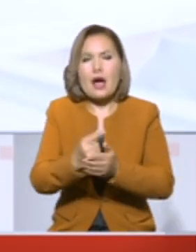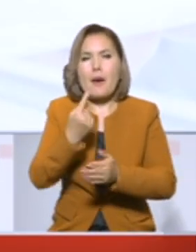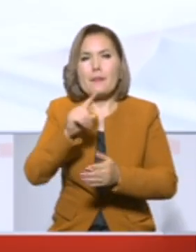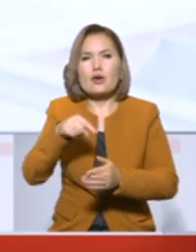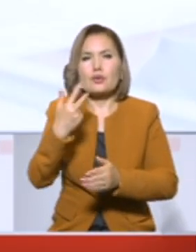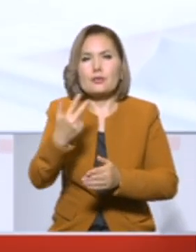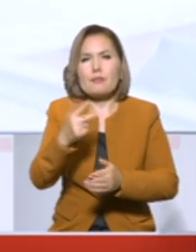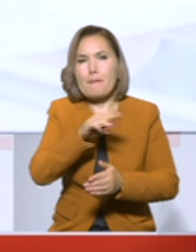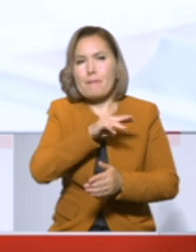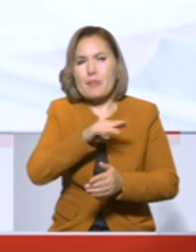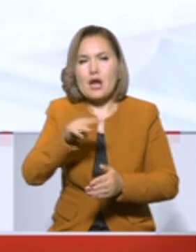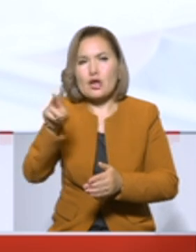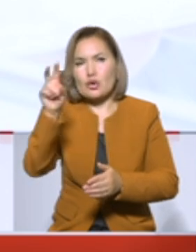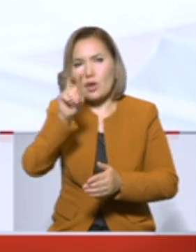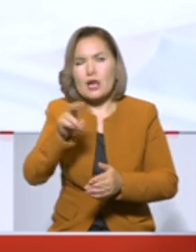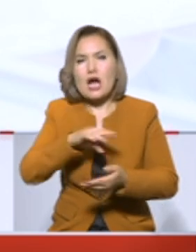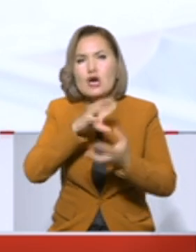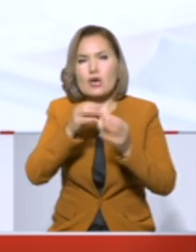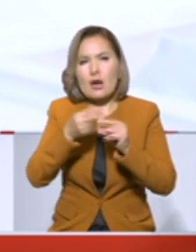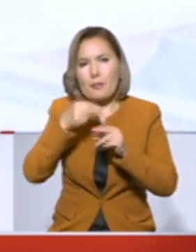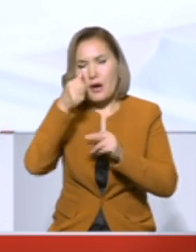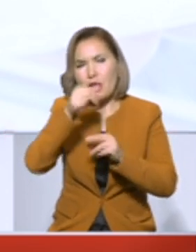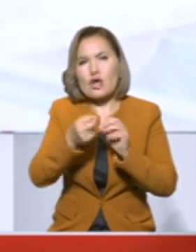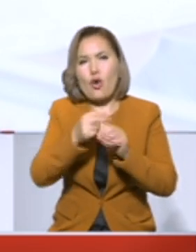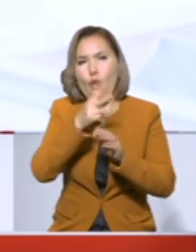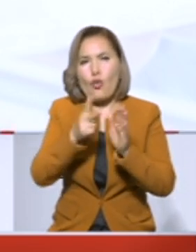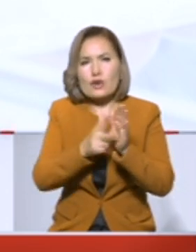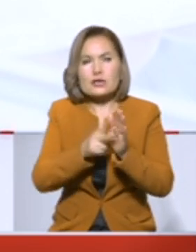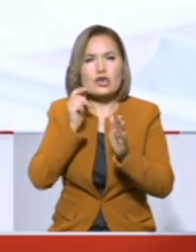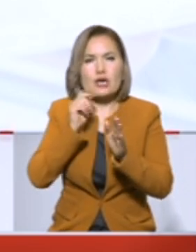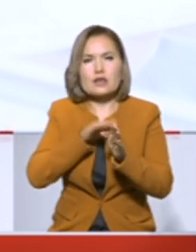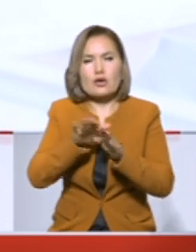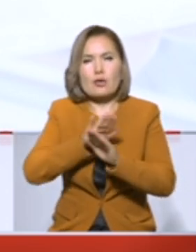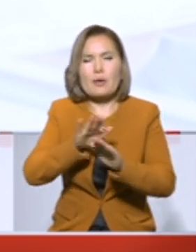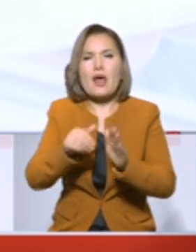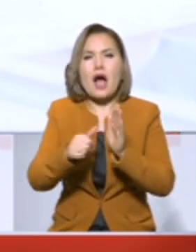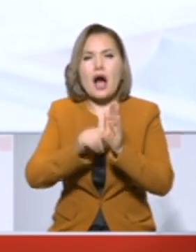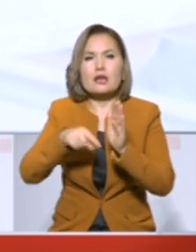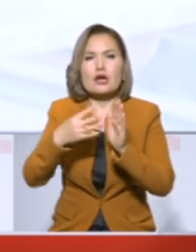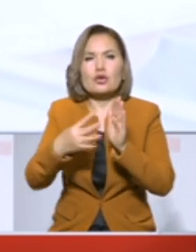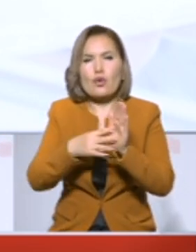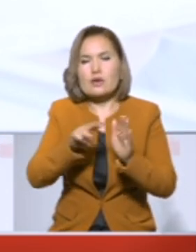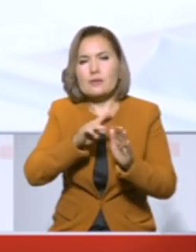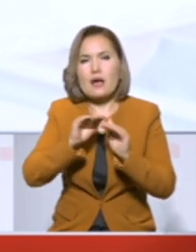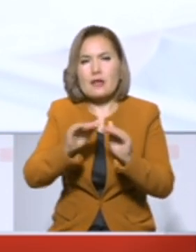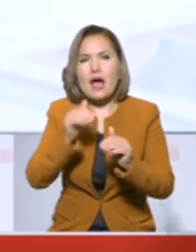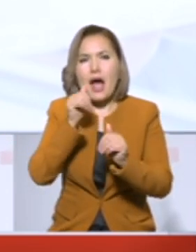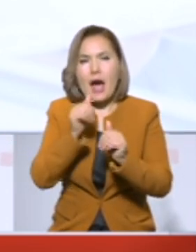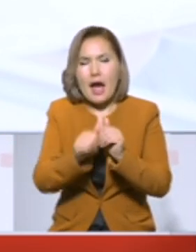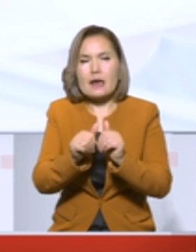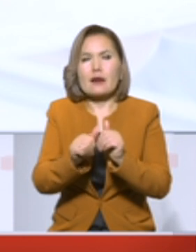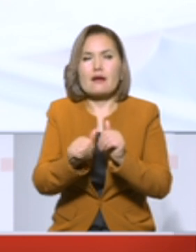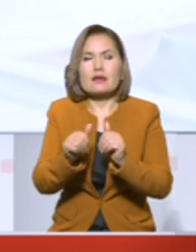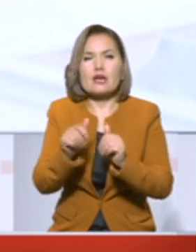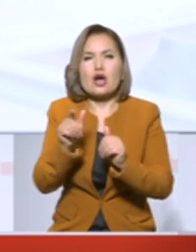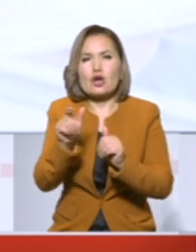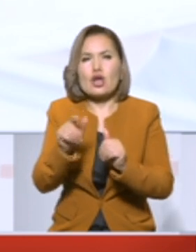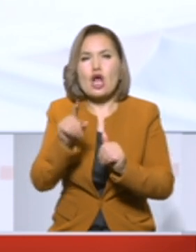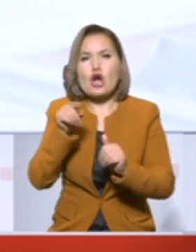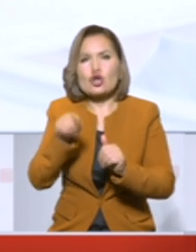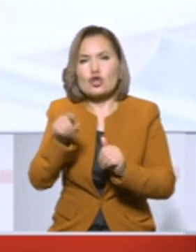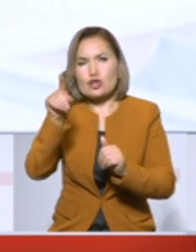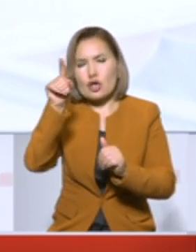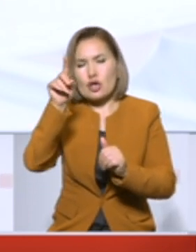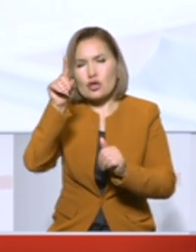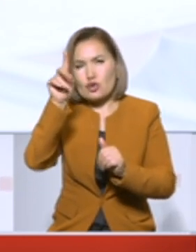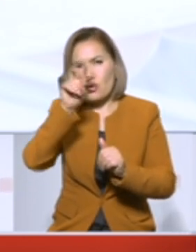бүтін 3 миллион доллар. Жалпы бұйыл 18 жасқа толмаған 6 бүтін 9 миллион баланың әрқайсының шотына 100 доллар